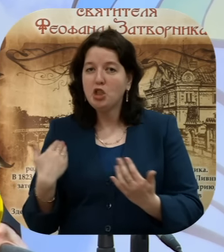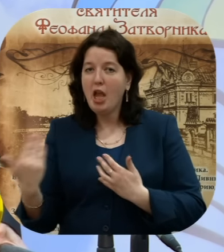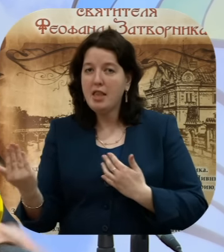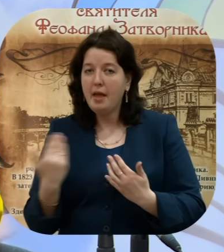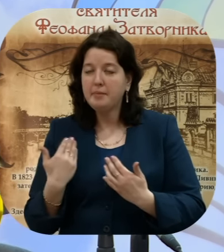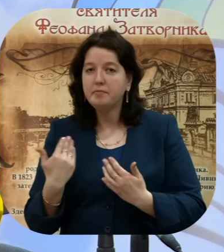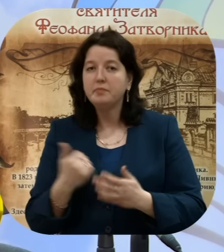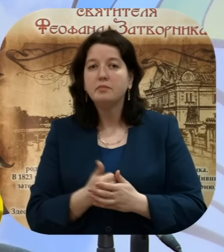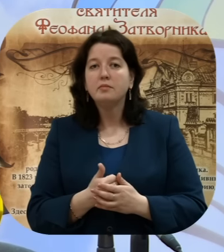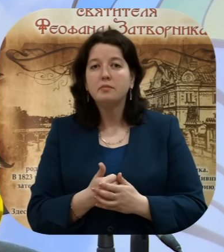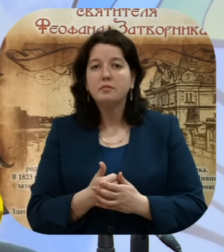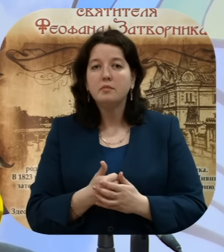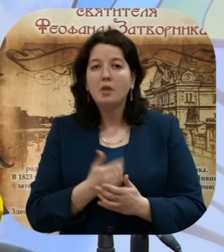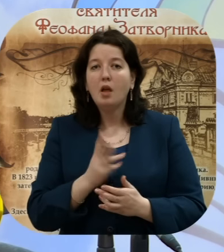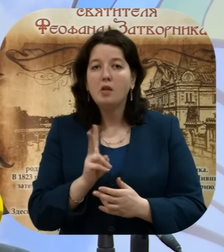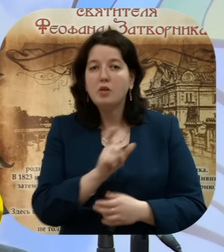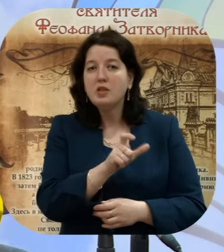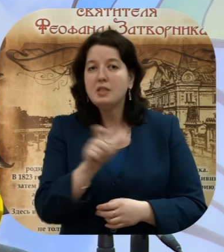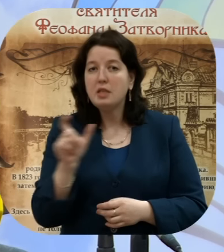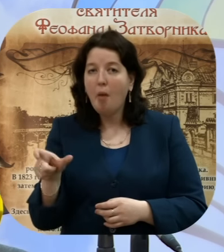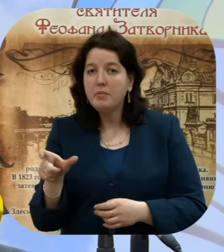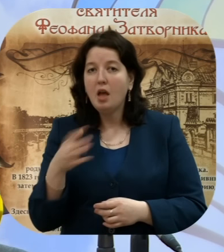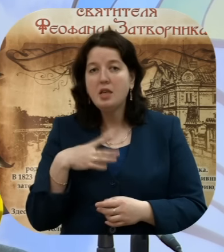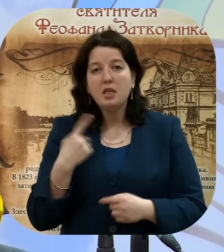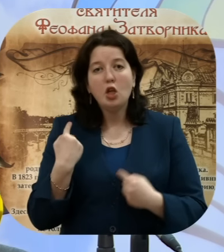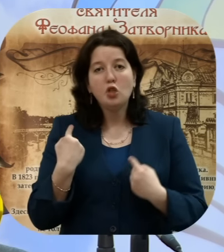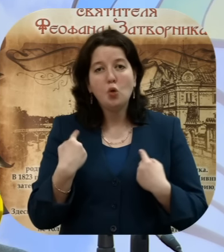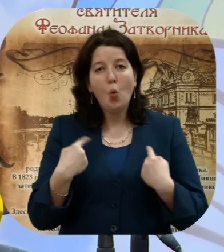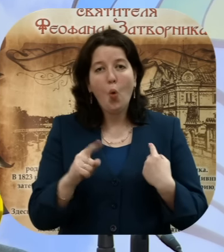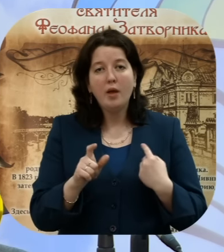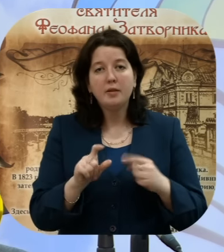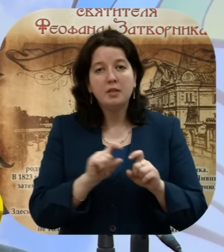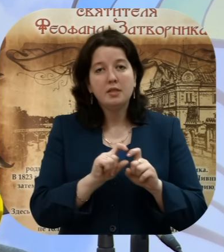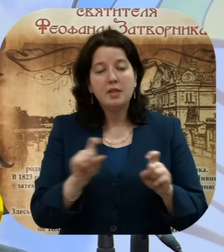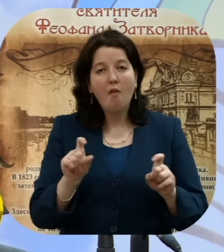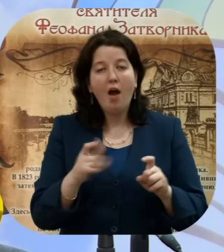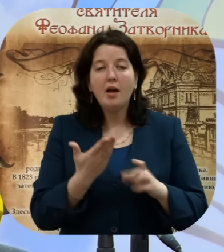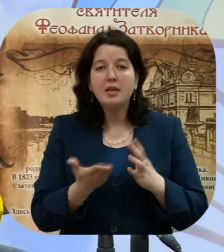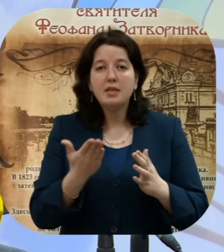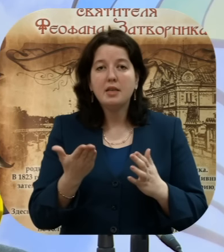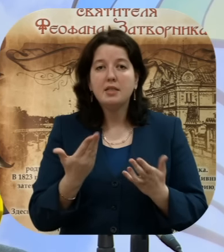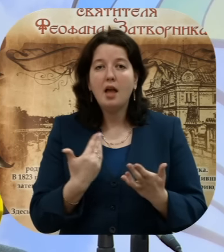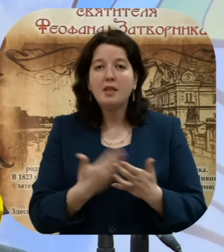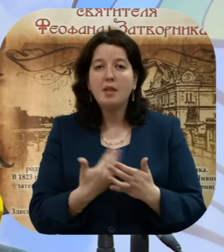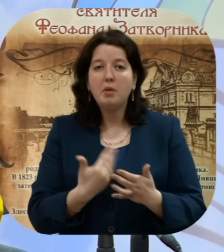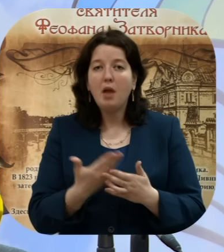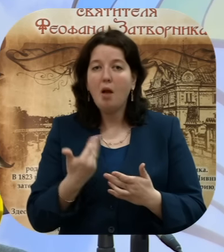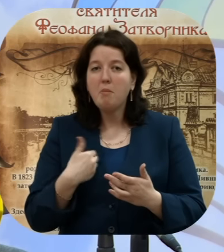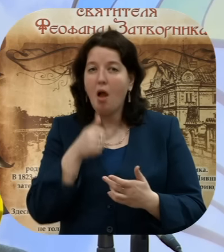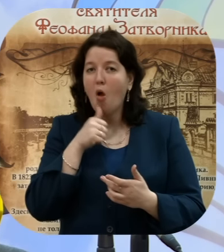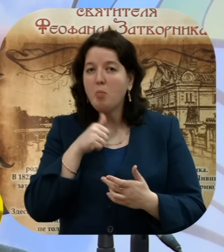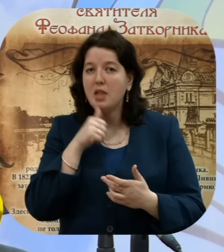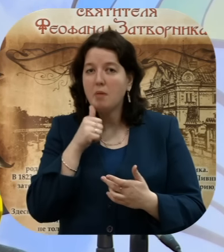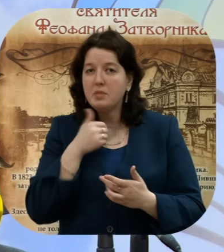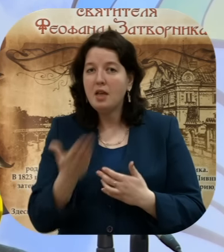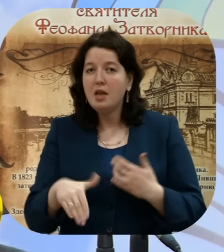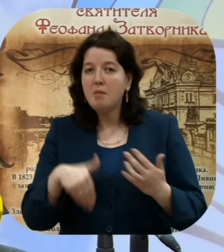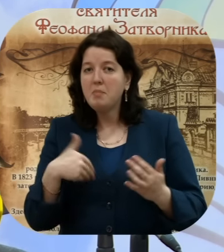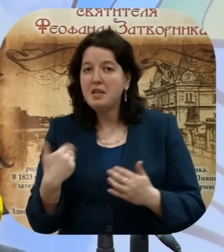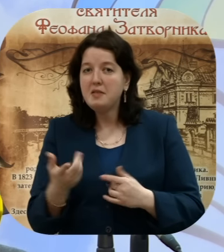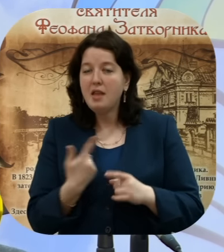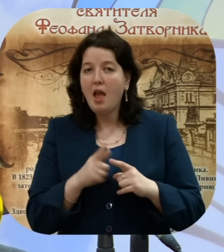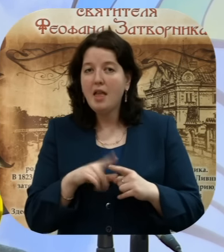о личных отношениях с кем-то, и совсем другой характер это приобретает, когда мы пытаемся перенести это